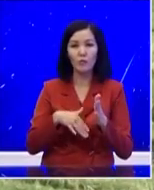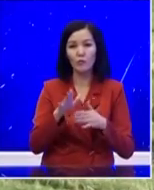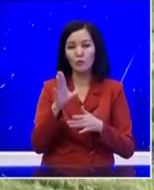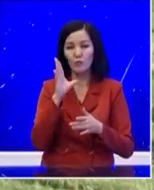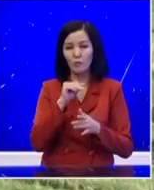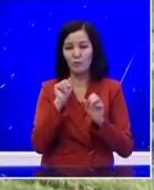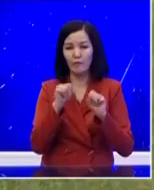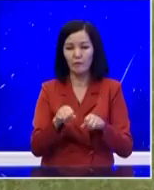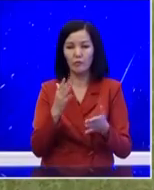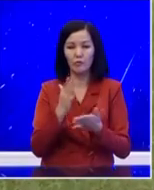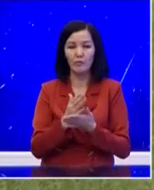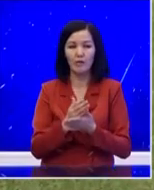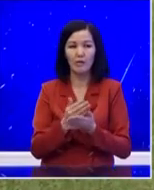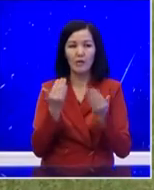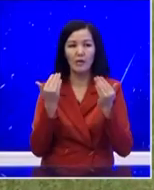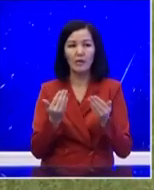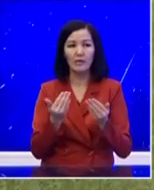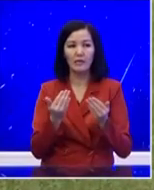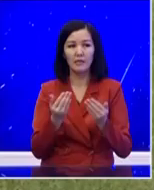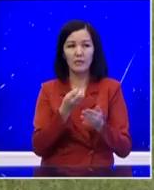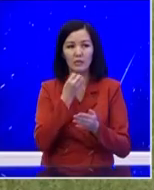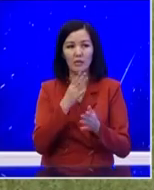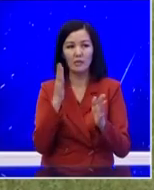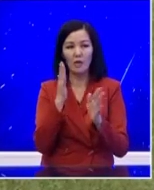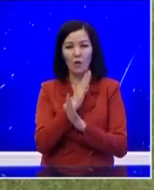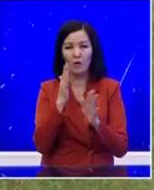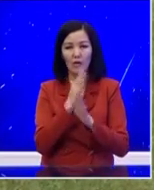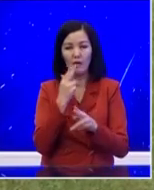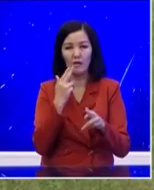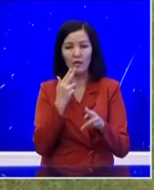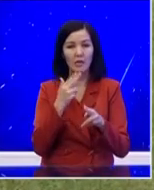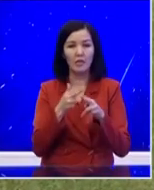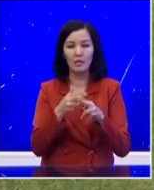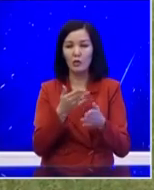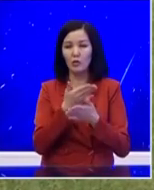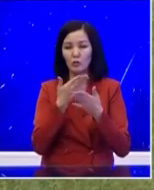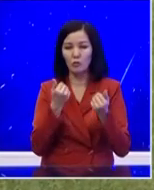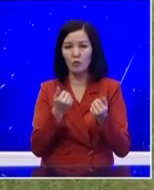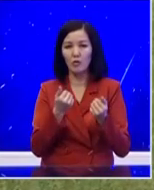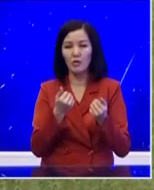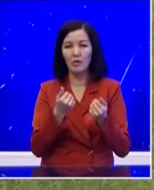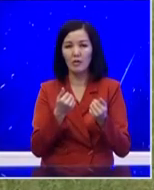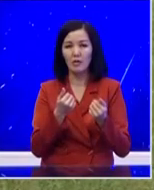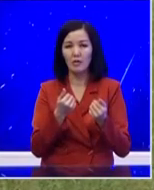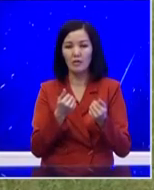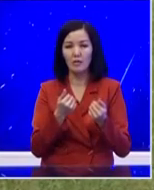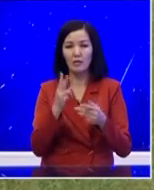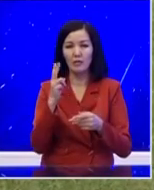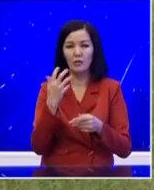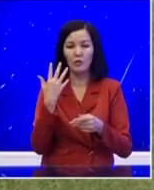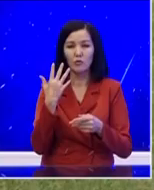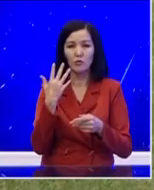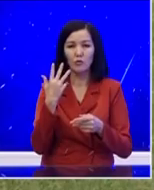шаруақор. Қазір төліміз жақсы, биыл ауа райы жақсы, былтырғыға қарағанда. жартылап қалдық, 200-ден